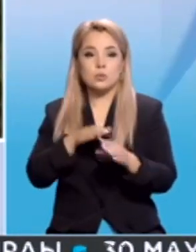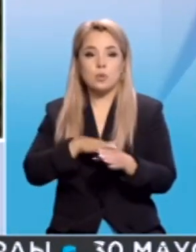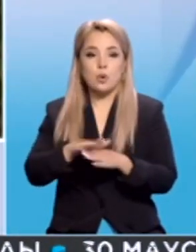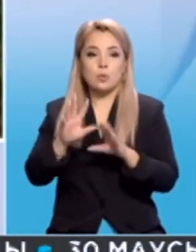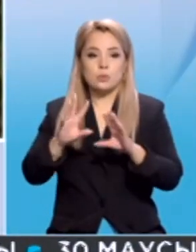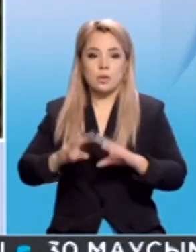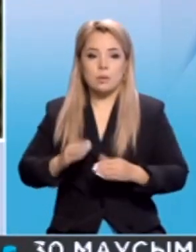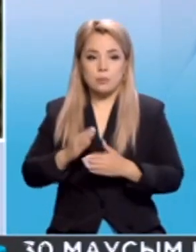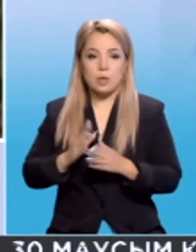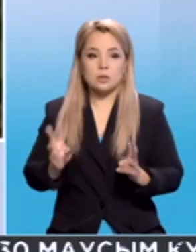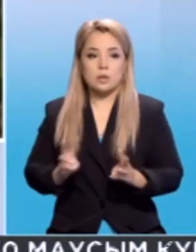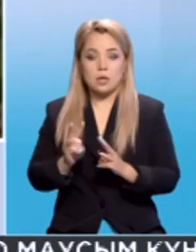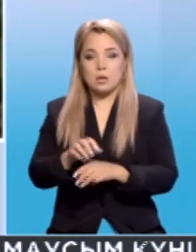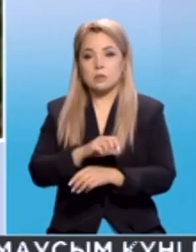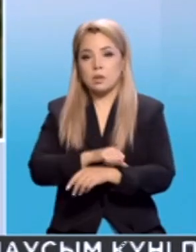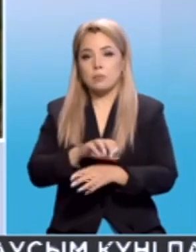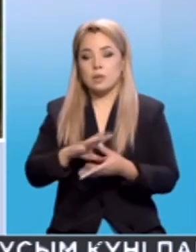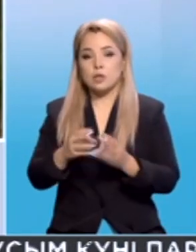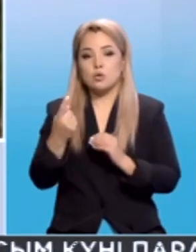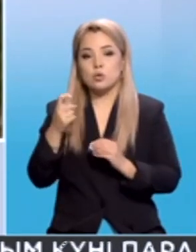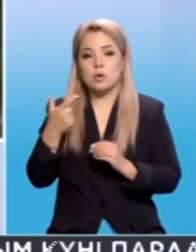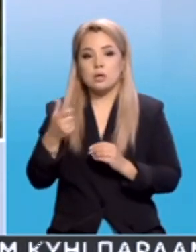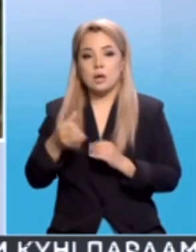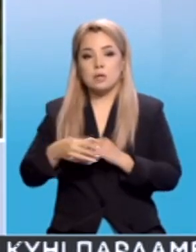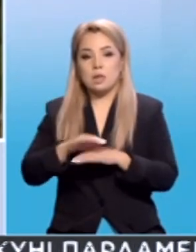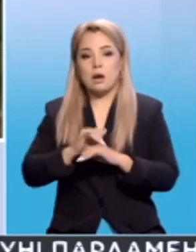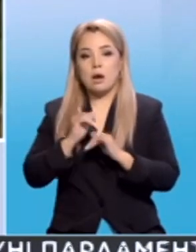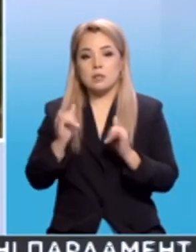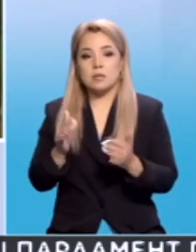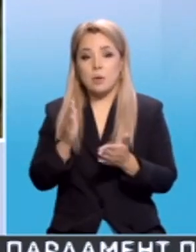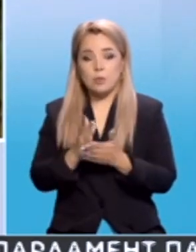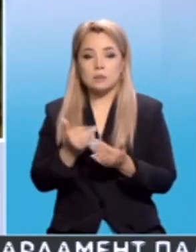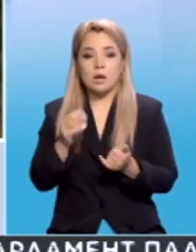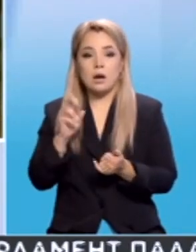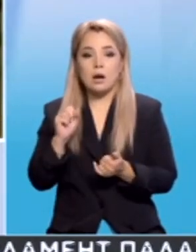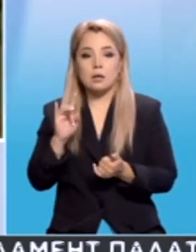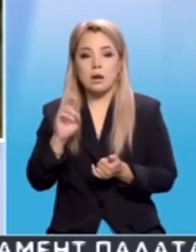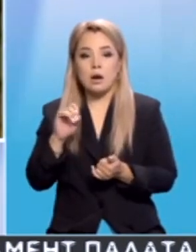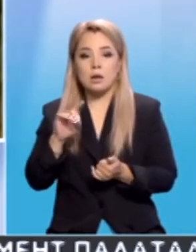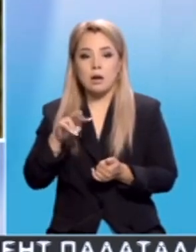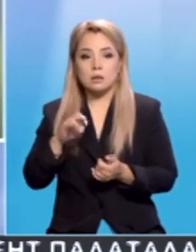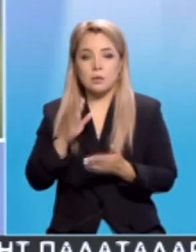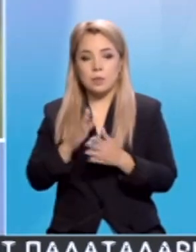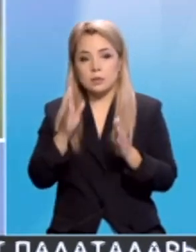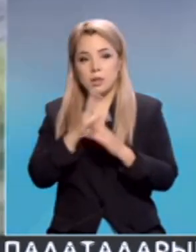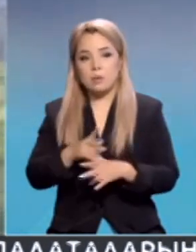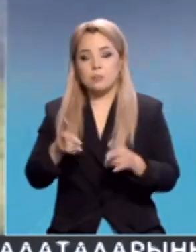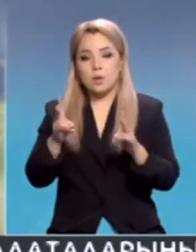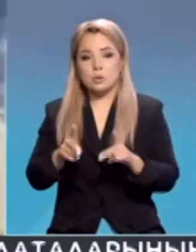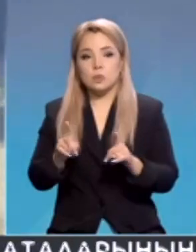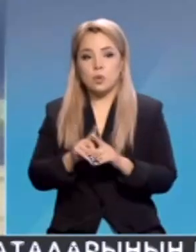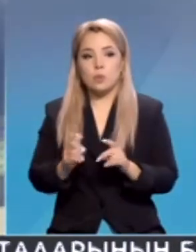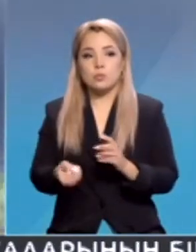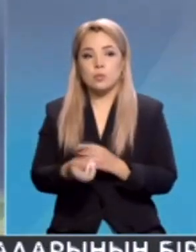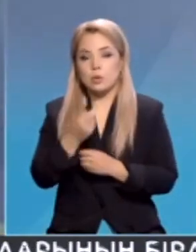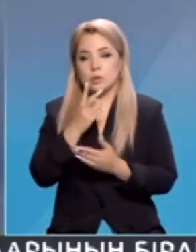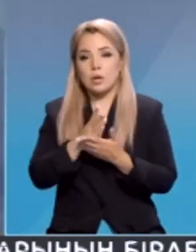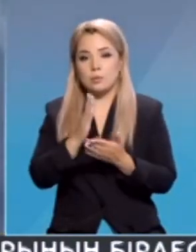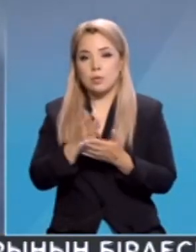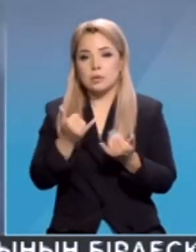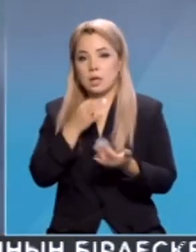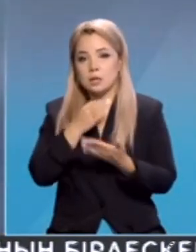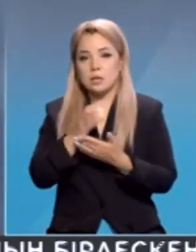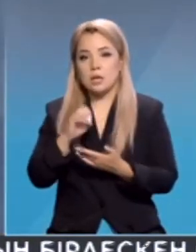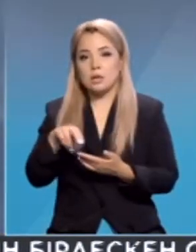Жалын шарпыған жердің жалпы аумағы 100 гектардан астам. Ал Қарқаралы ауданында 2 табиғи өрт ошағын сөндіру жалғасуда.